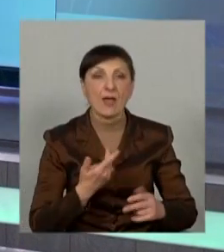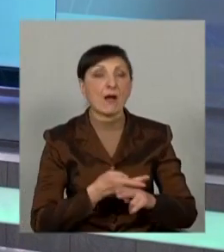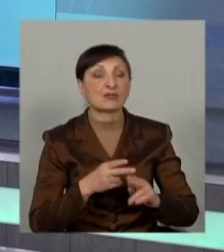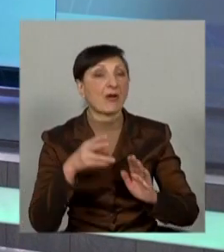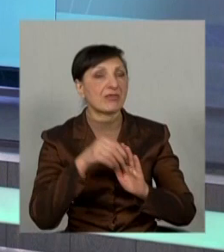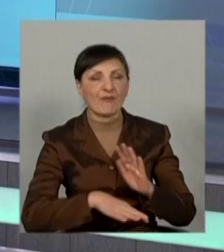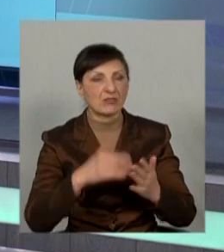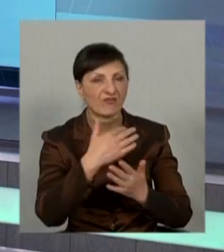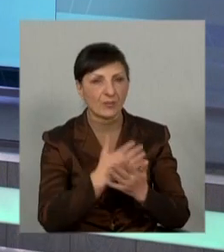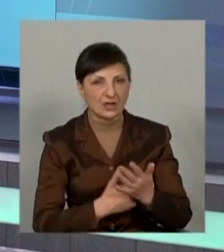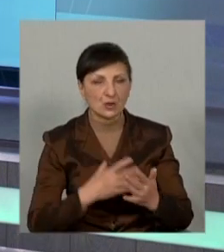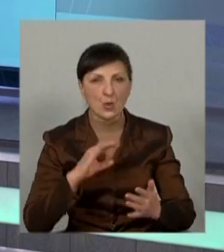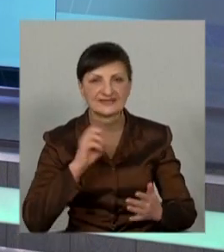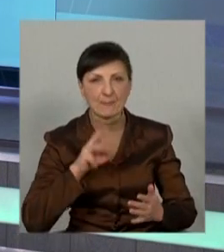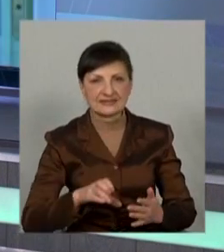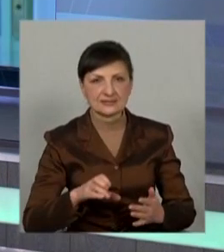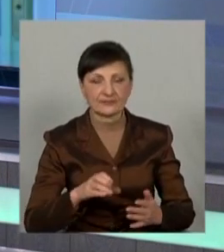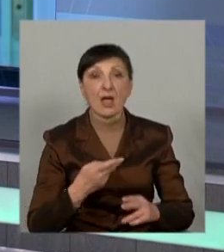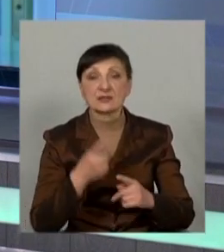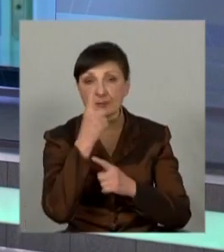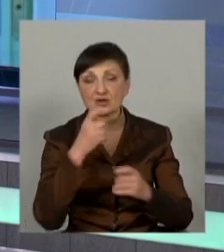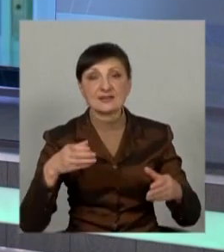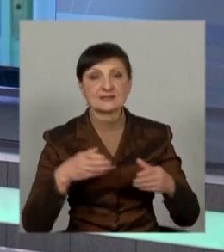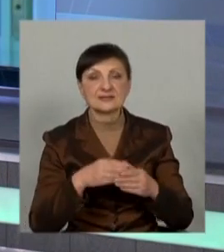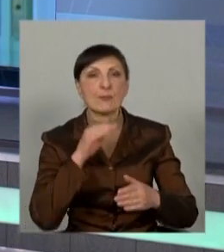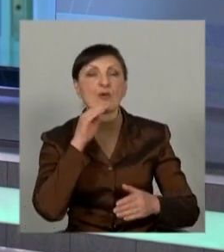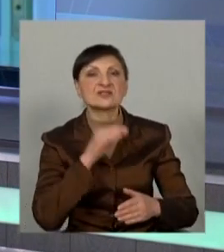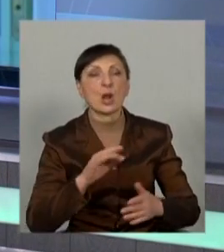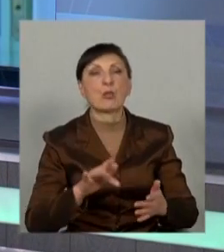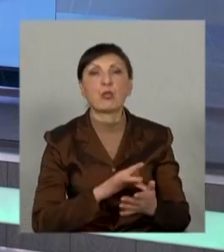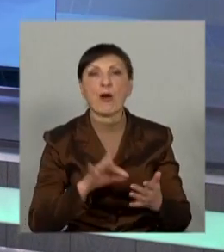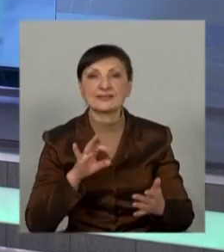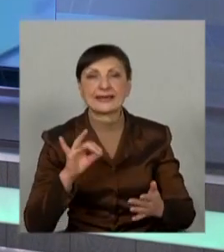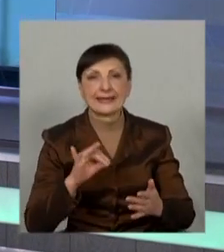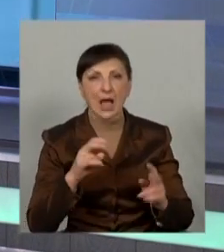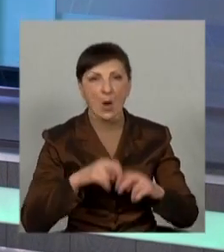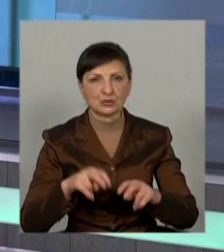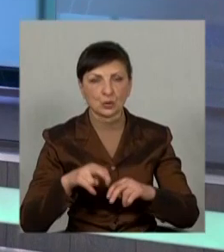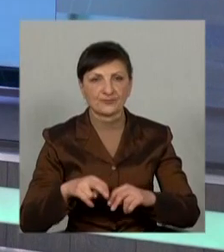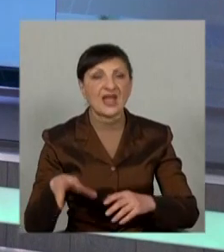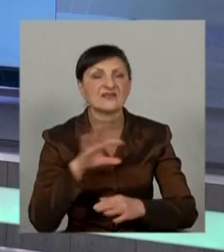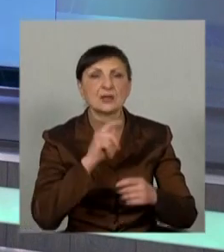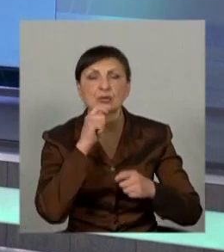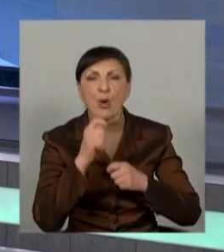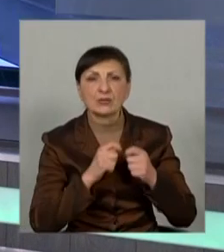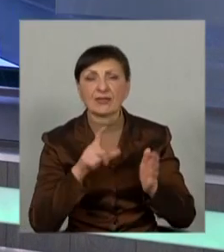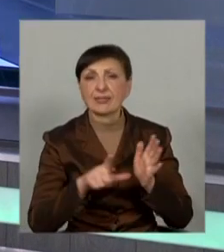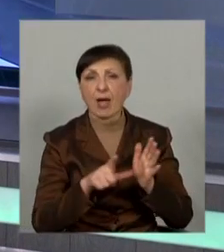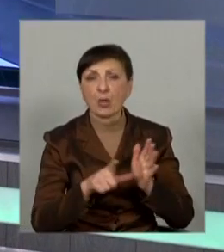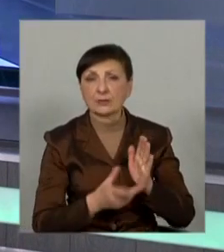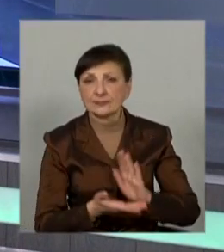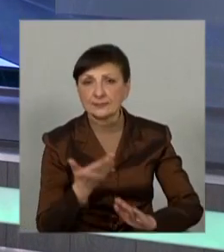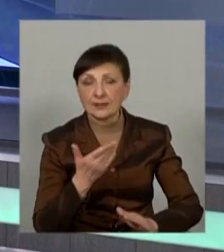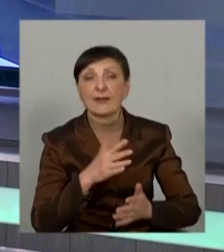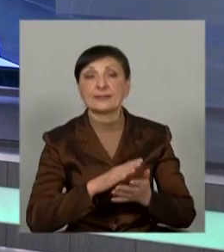входят в перечень ОСМС. Об этом сообщили в Ассоциации профессиональных бухгалтеров и аудиторов. Все тонкости налогового вычета